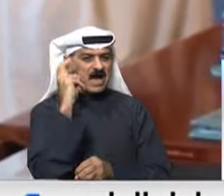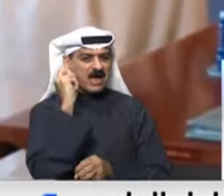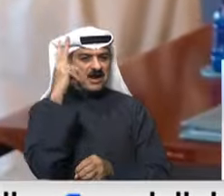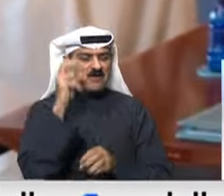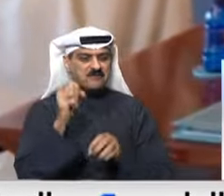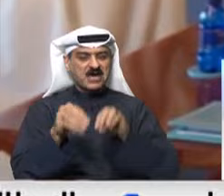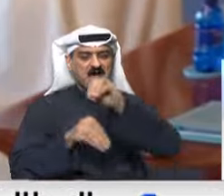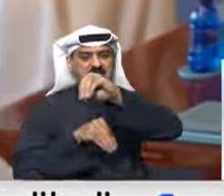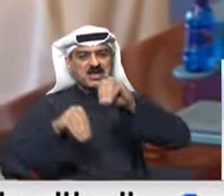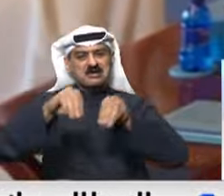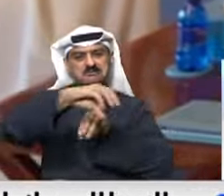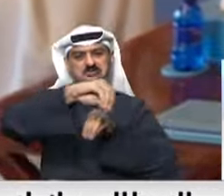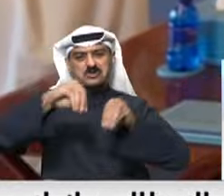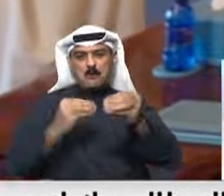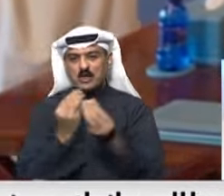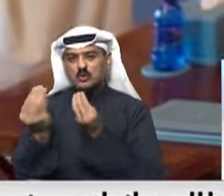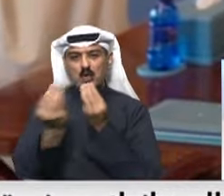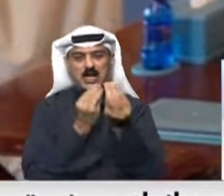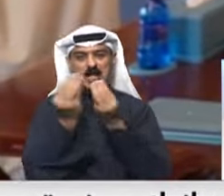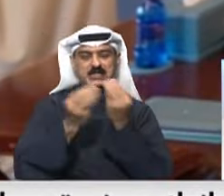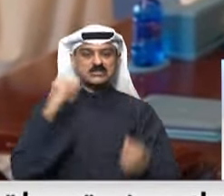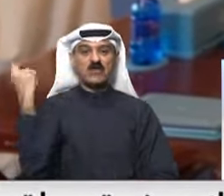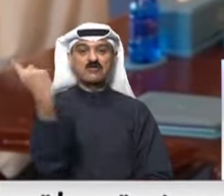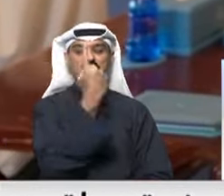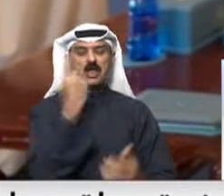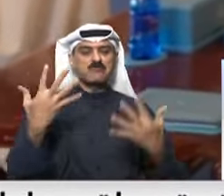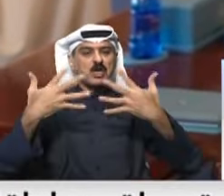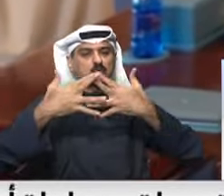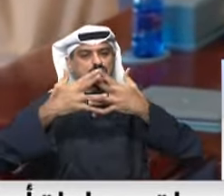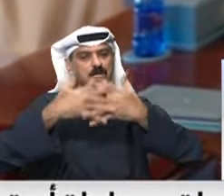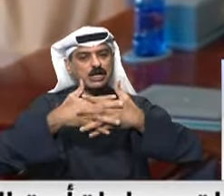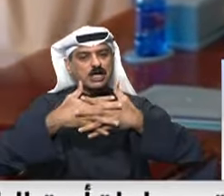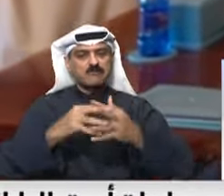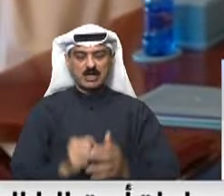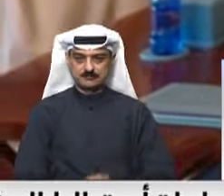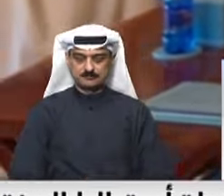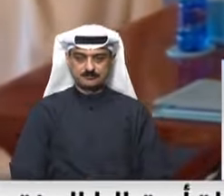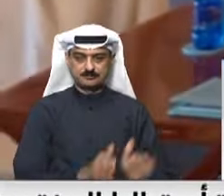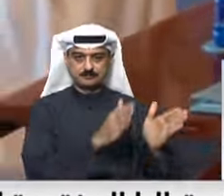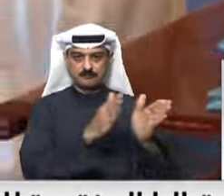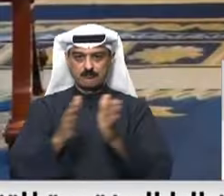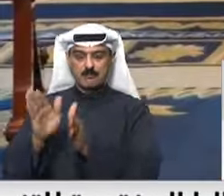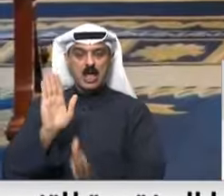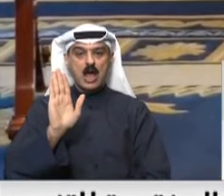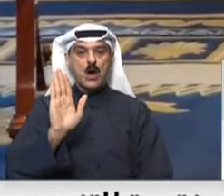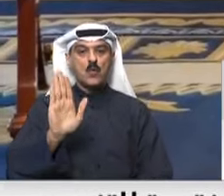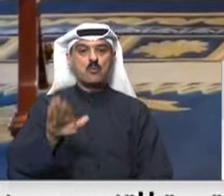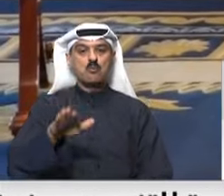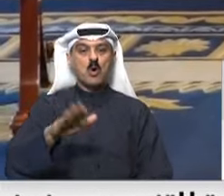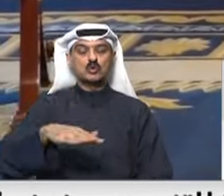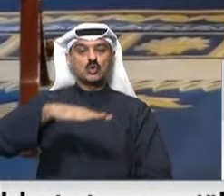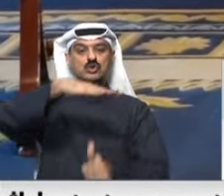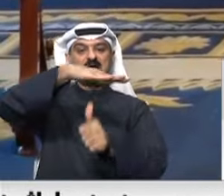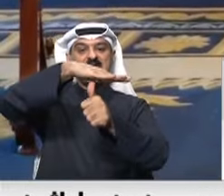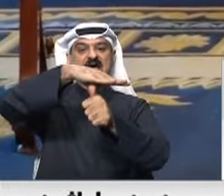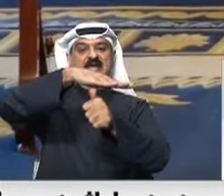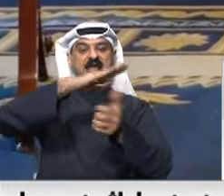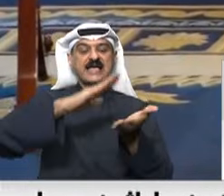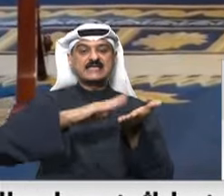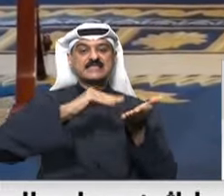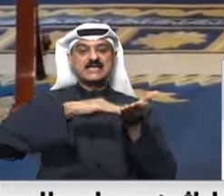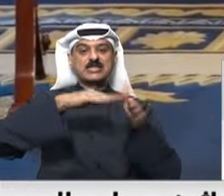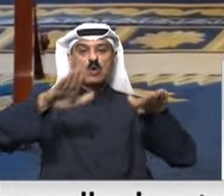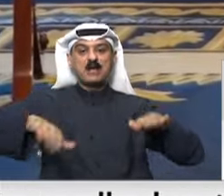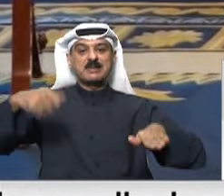القضايا الإقليمية والدولية ذات الاهتمام المشترك. وقد حضر المقابلة معالي رئيس ديوان رئيس مجلس